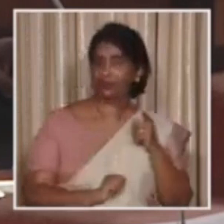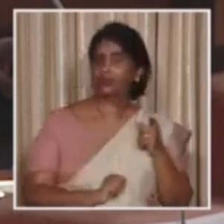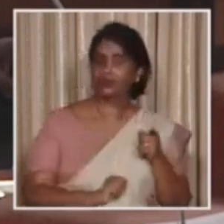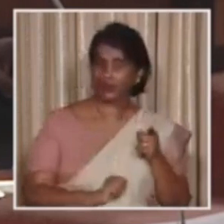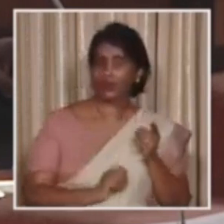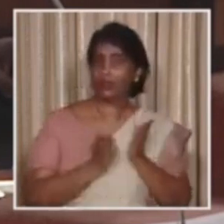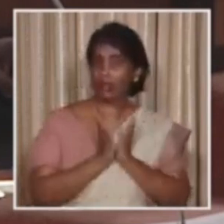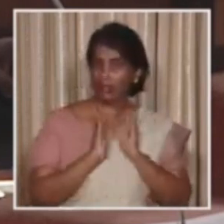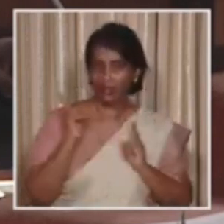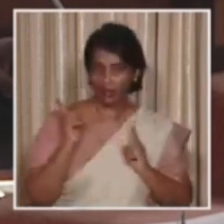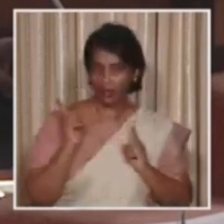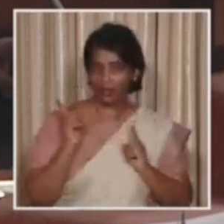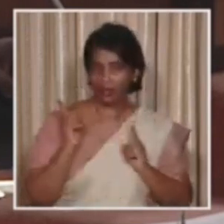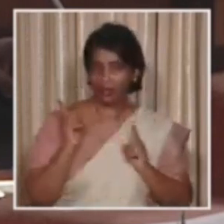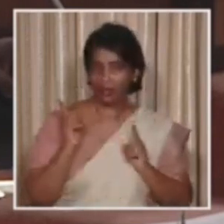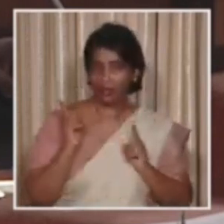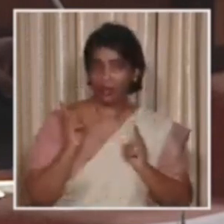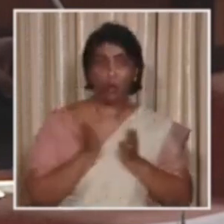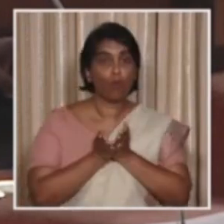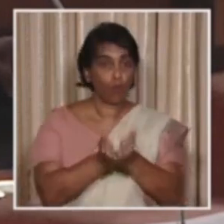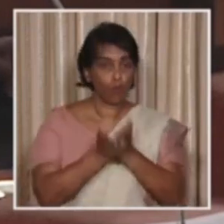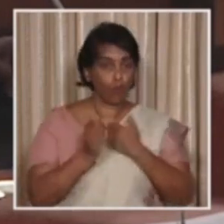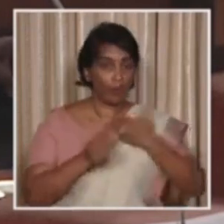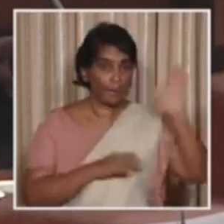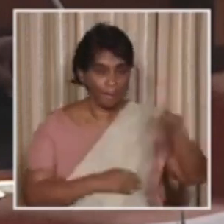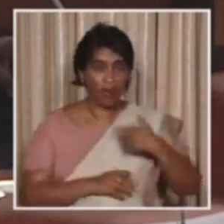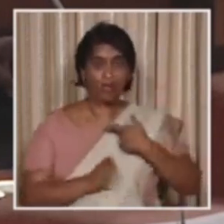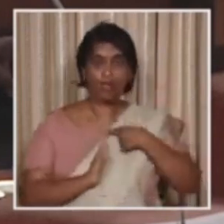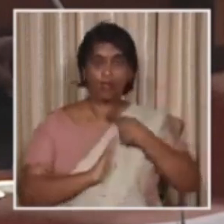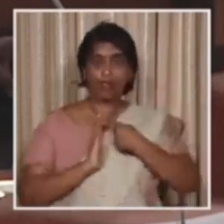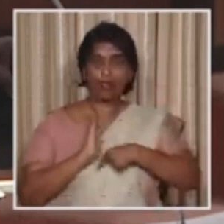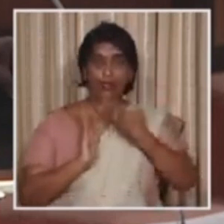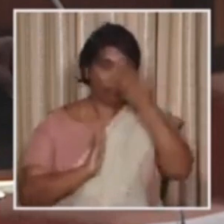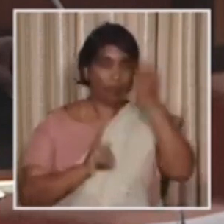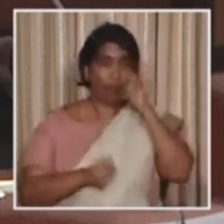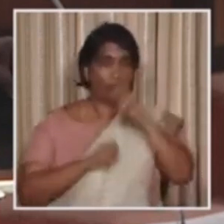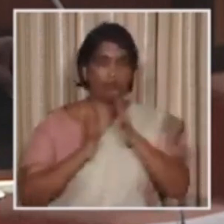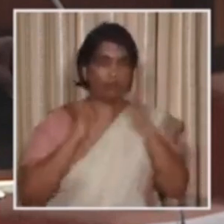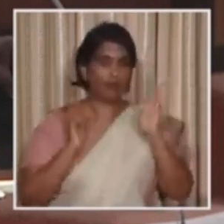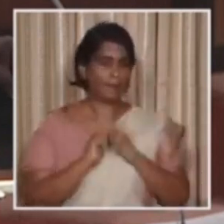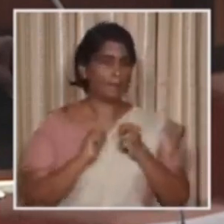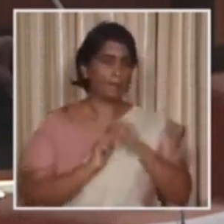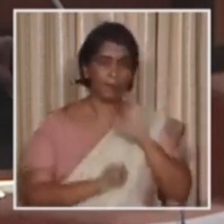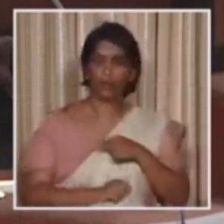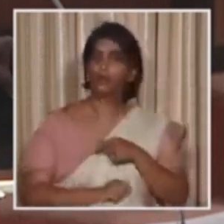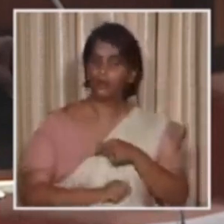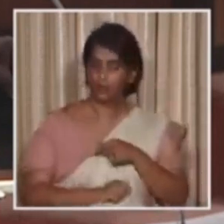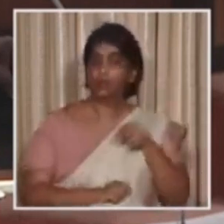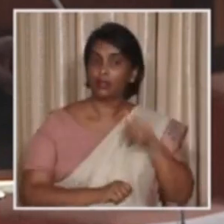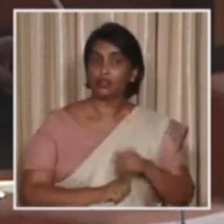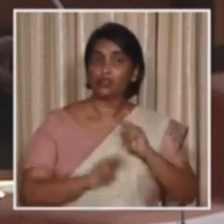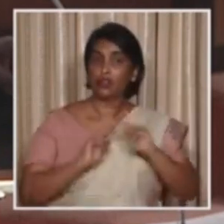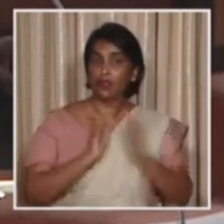வருகையால் பல இன்னல்களை பட்டு கொண்டிருக்கின்ற எங்களுடைய மக்கள். இப்பொழுது இந்த முறையை வெளிவாரத்துறை அமைச்சர்